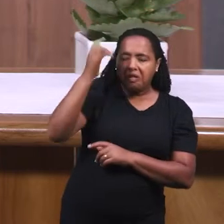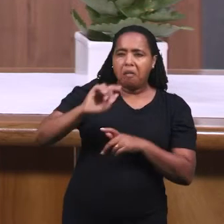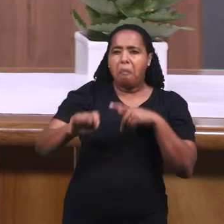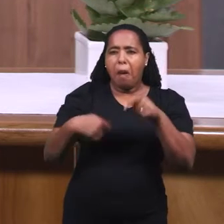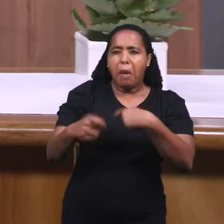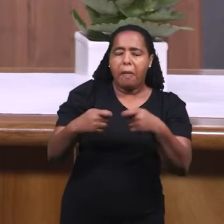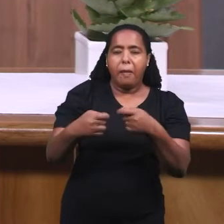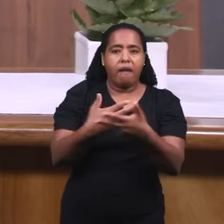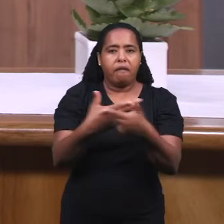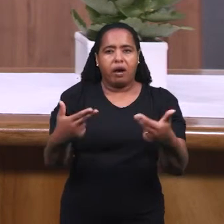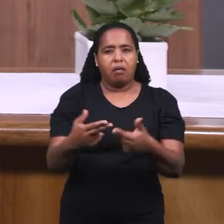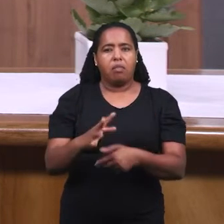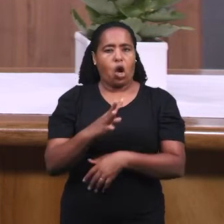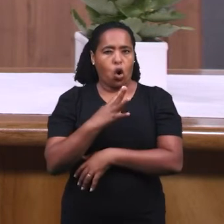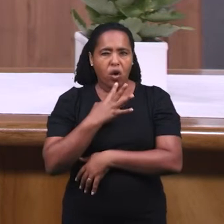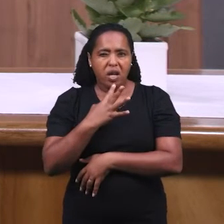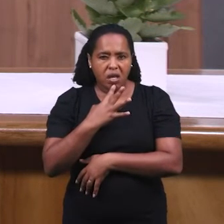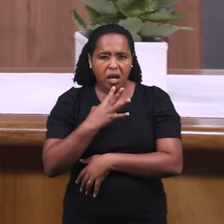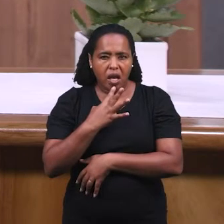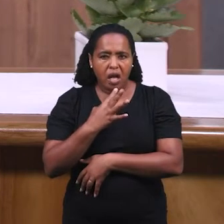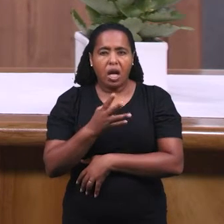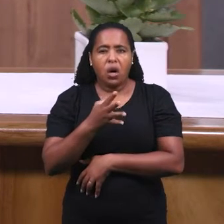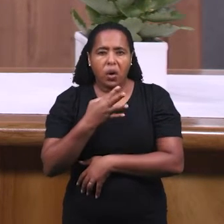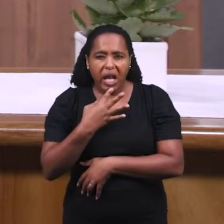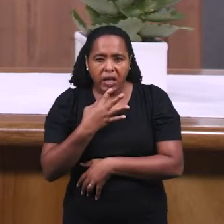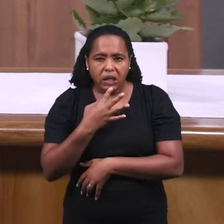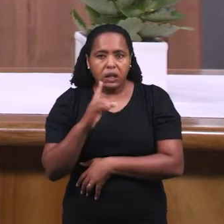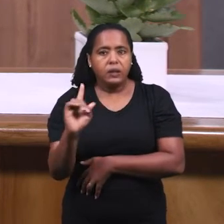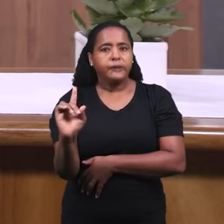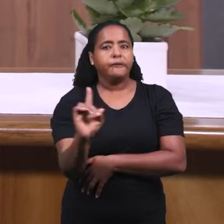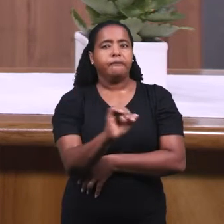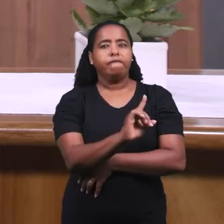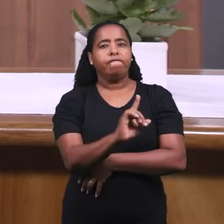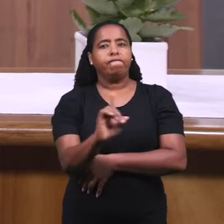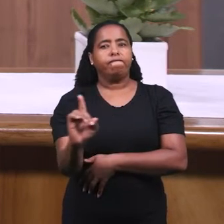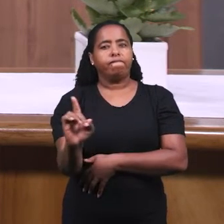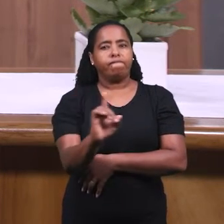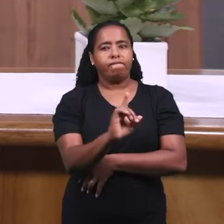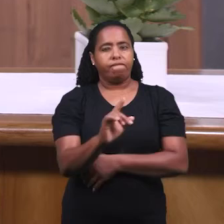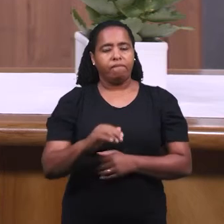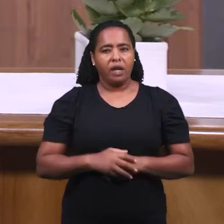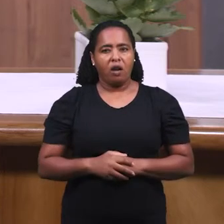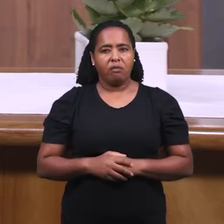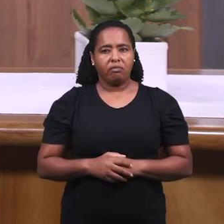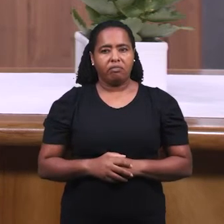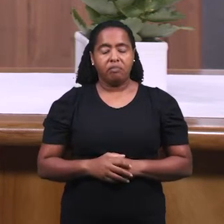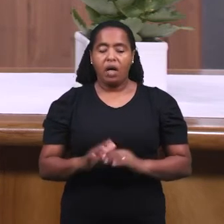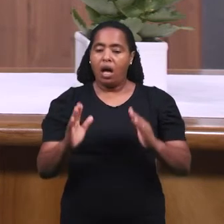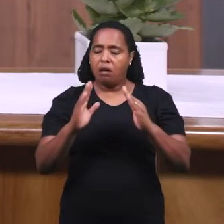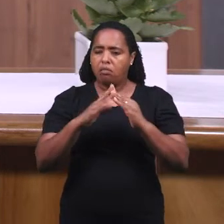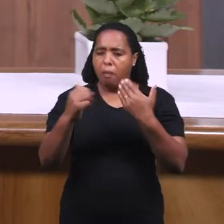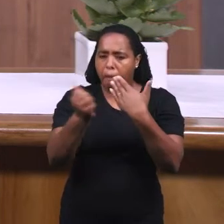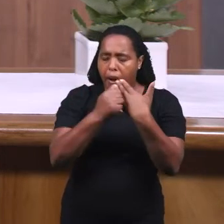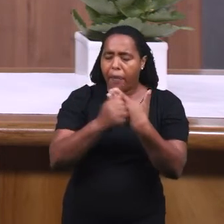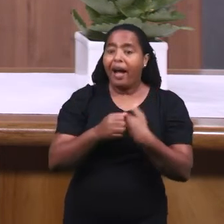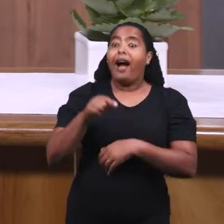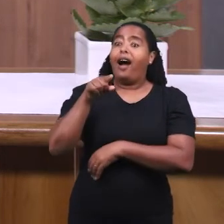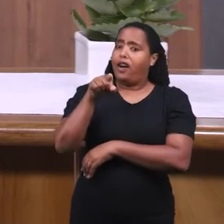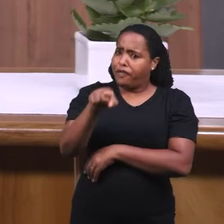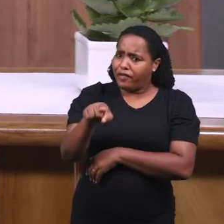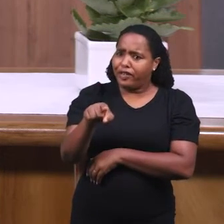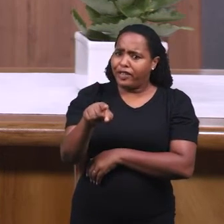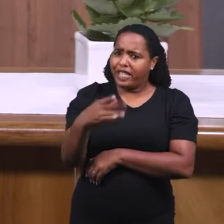через Слово. Он присутствует в искренней молитве. И ты можешь сказать, войди, ты